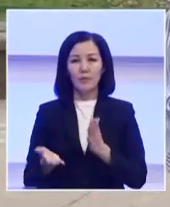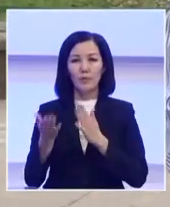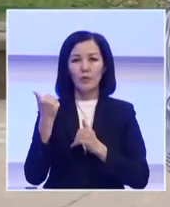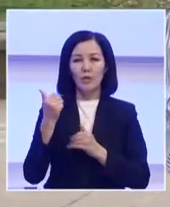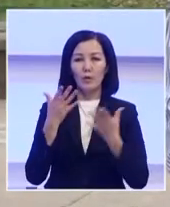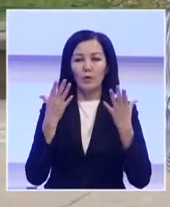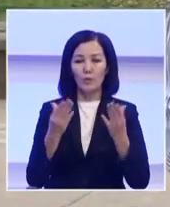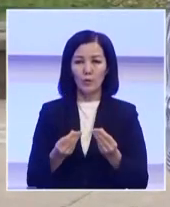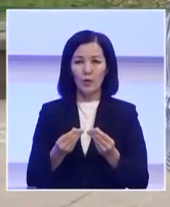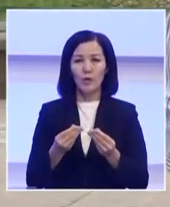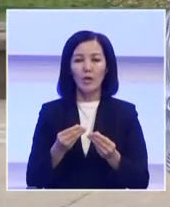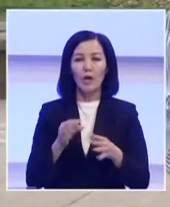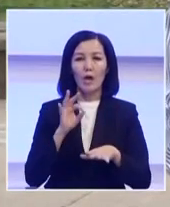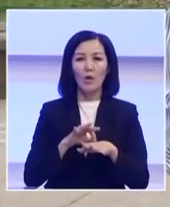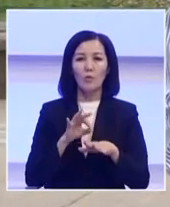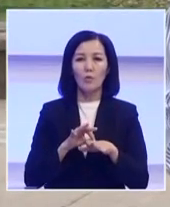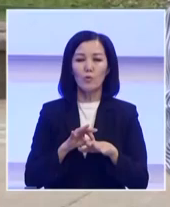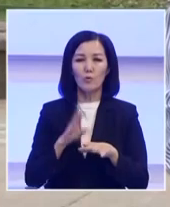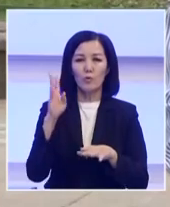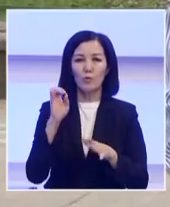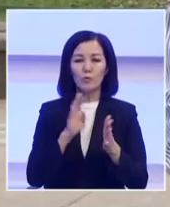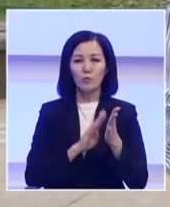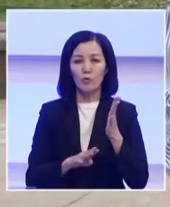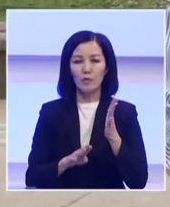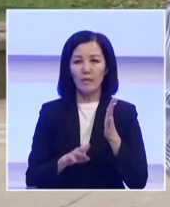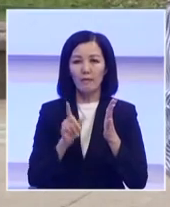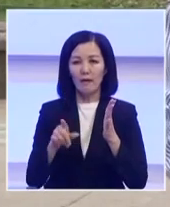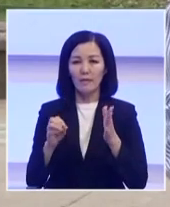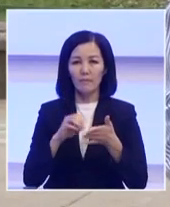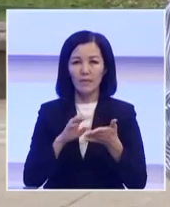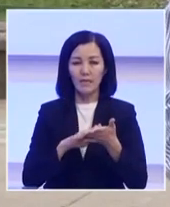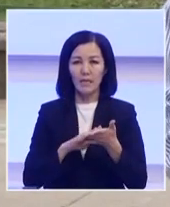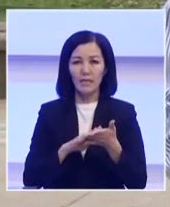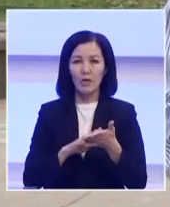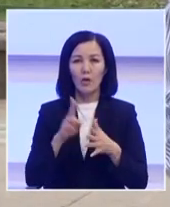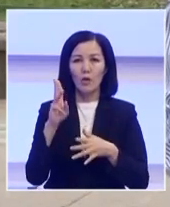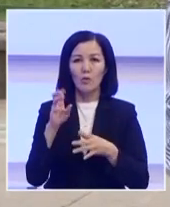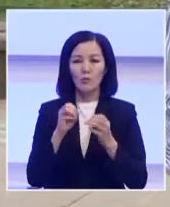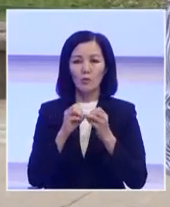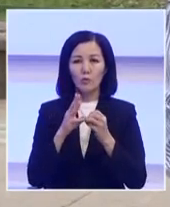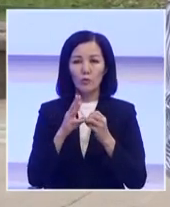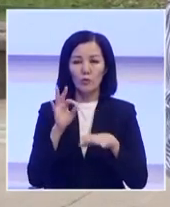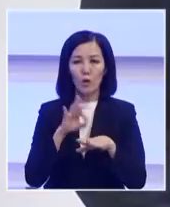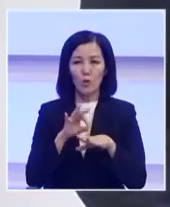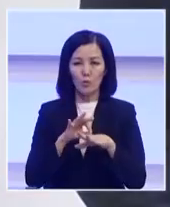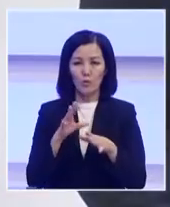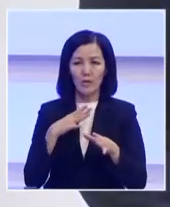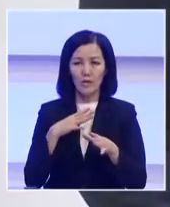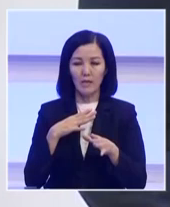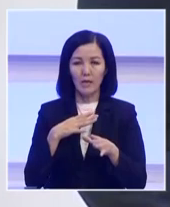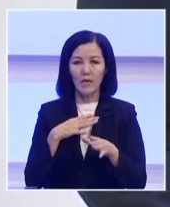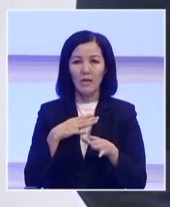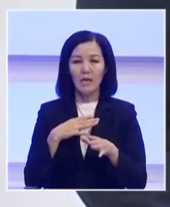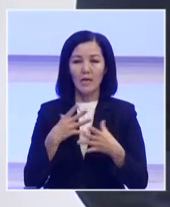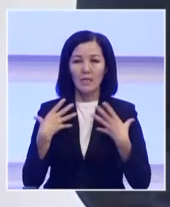тәулікте COVID-19-дың белгілері жоқ 490 тасымалдаушы тіркелді, 313 адам вирус симптомдарымен ауырды. Оның